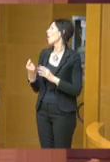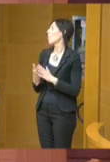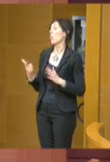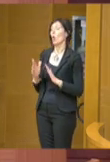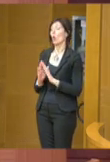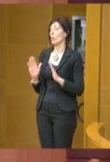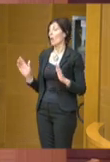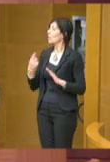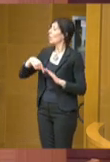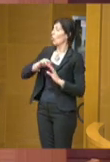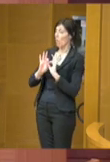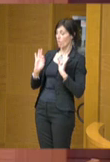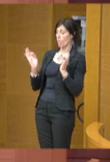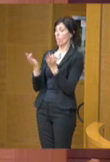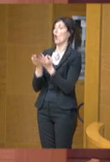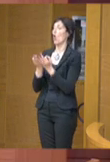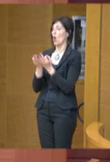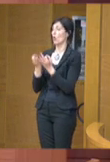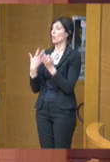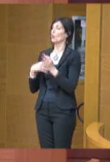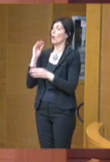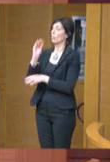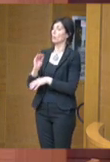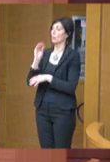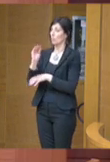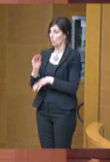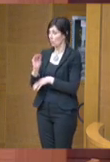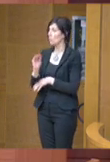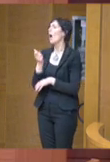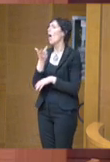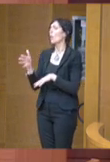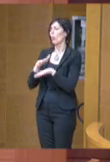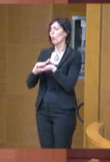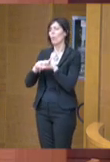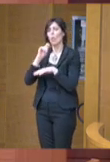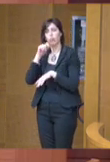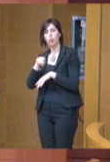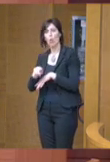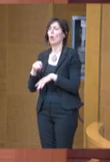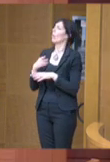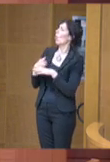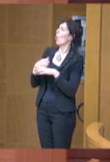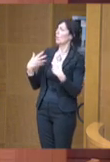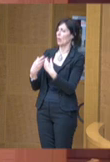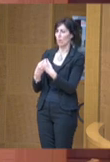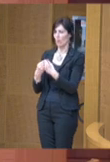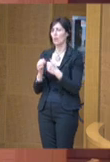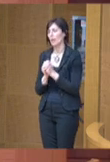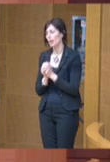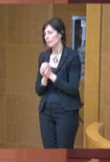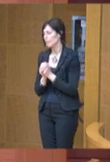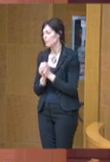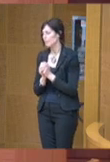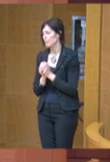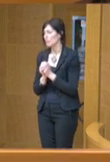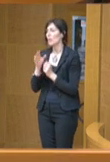Come forum abbiamo chiesto di indicare alcune buone pratiche da condividere oggi, in particolar modo ne abbiamo